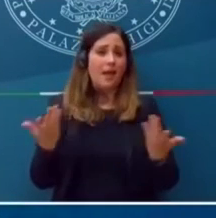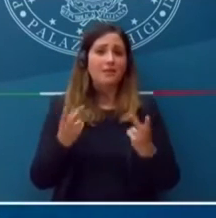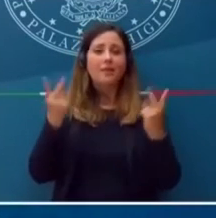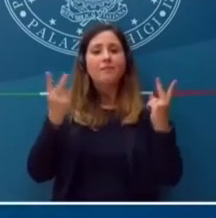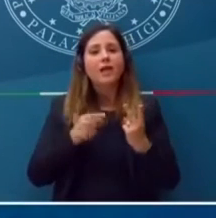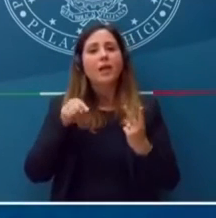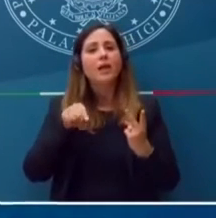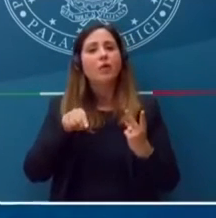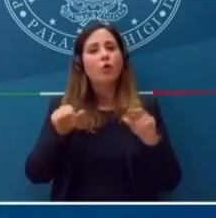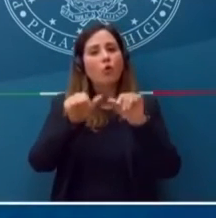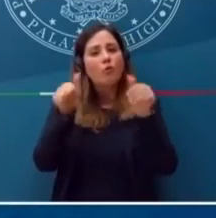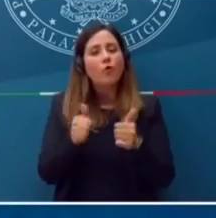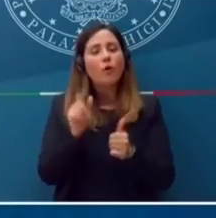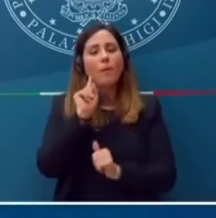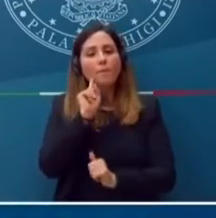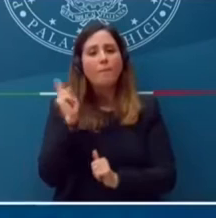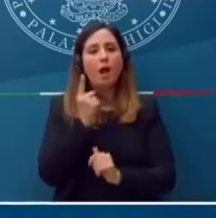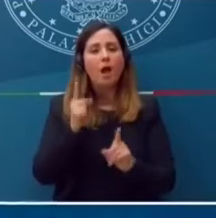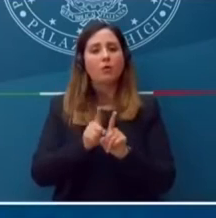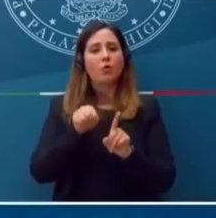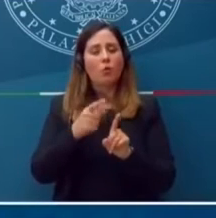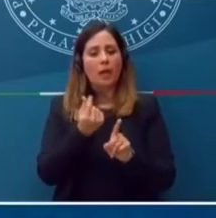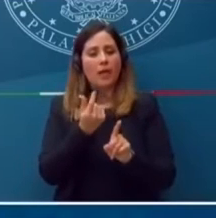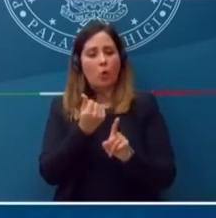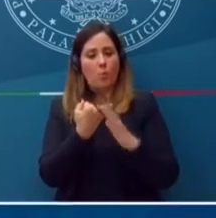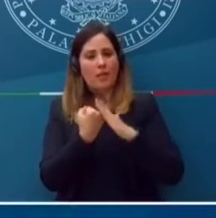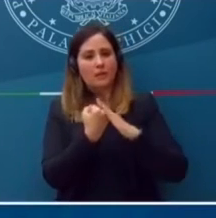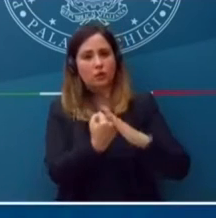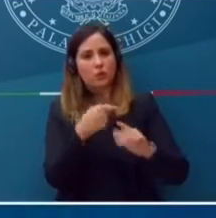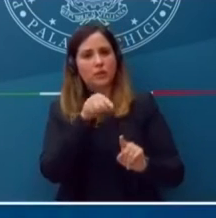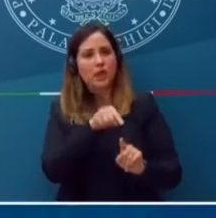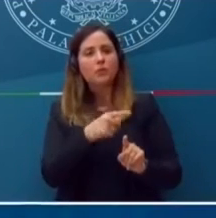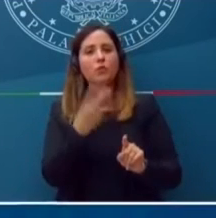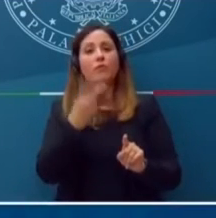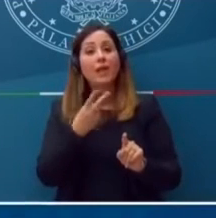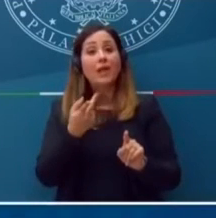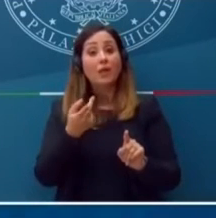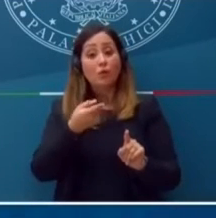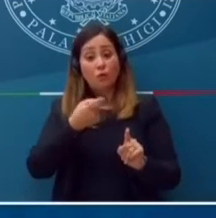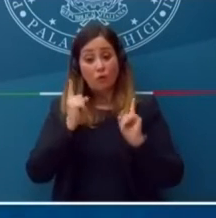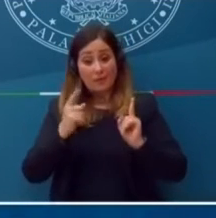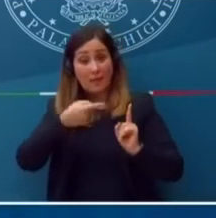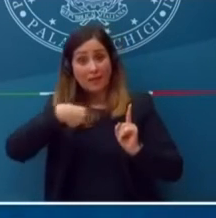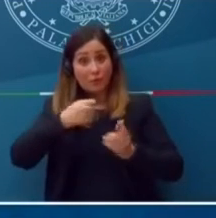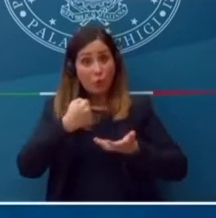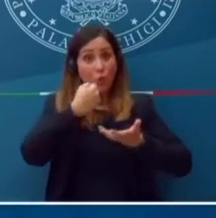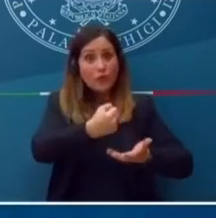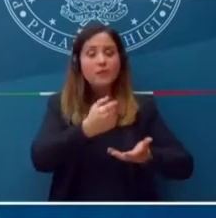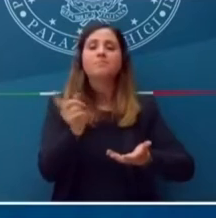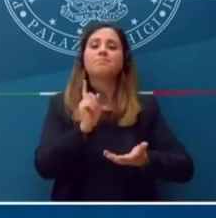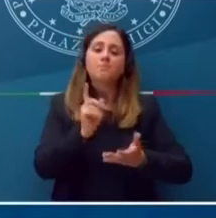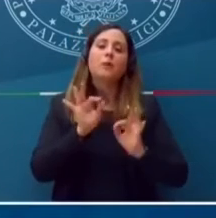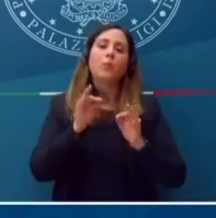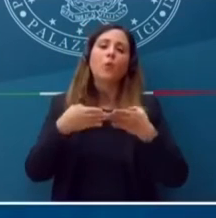la miglior forma di sostegno per l'economia non sono i sostegni del governo, sono le riaperture e questo è quello che chiedono